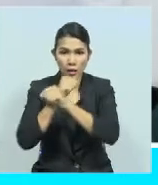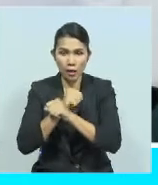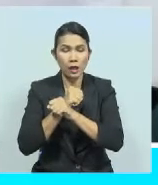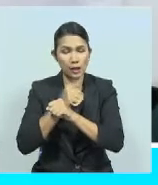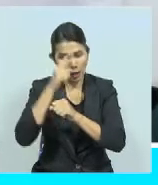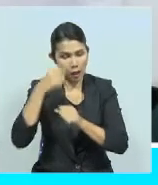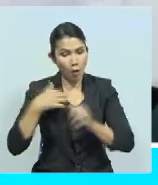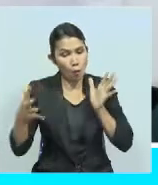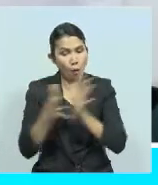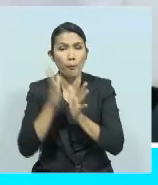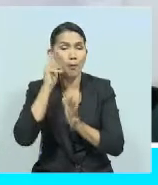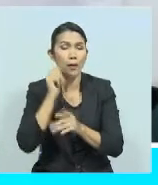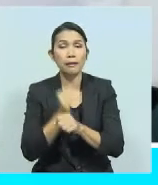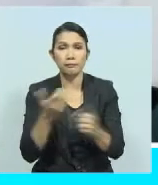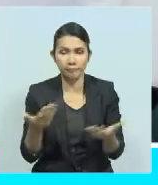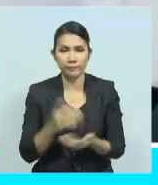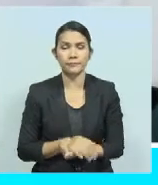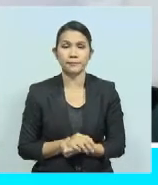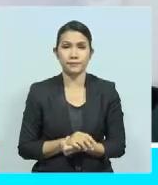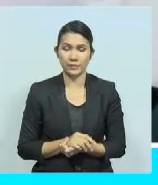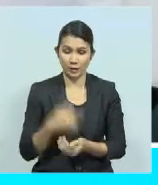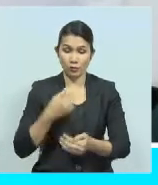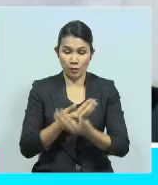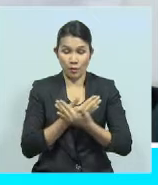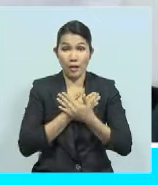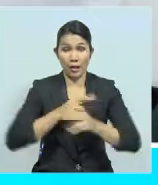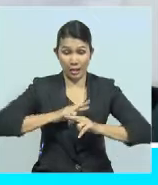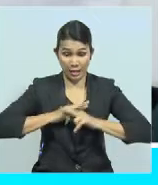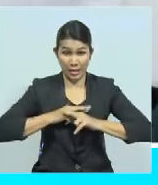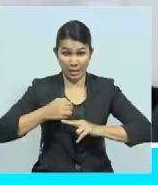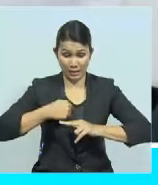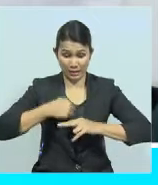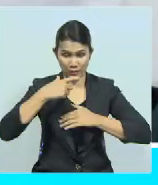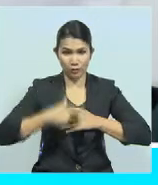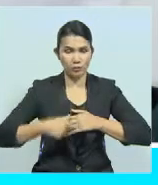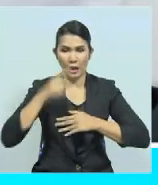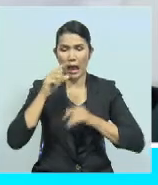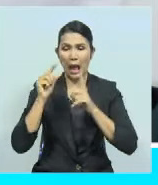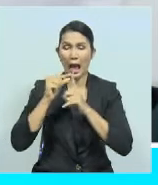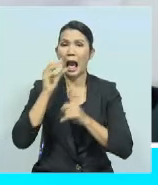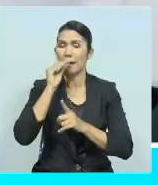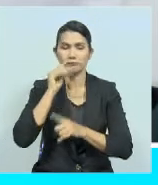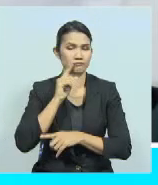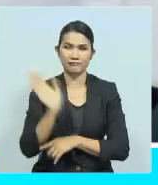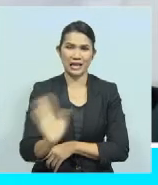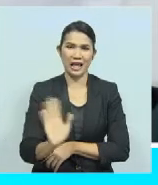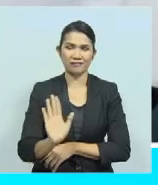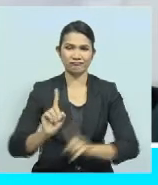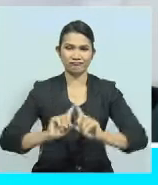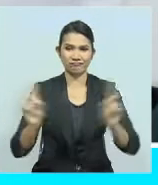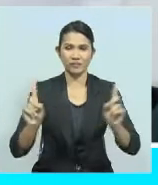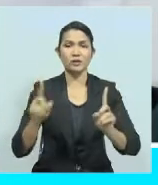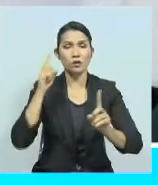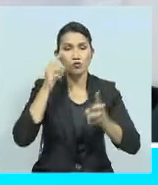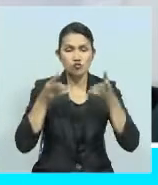ของคุณพ่อคุณแม่เหมือนเดิมแบบนี้ค่ะ ความรักตัวเองเนี่ยไม่ได้เกิดจากการ ช้คำพูดความรักตัวเองเกิดจากการที่